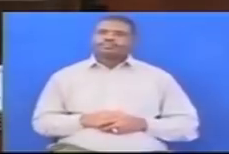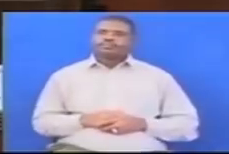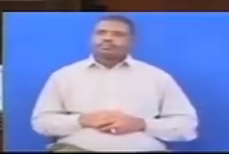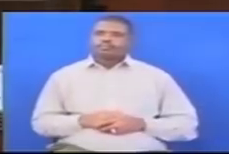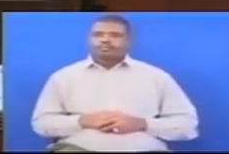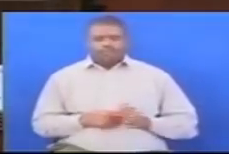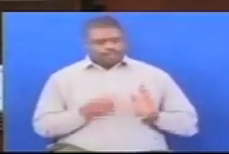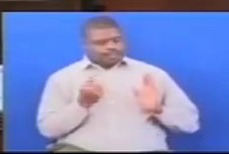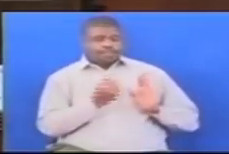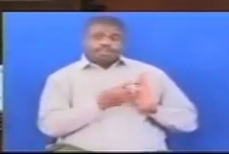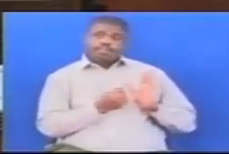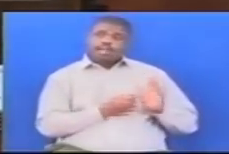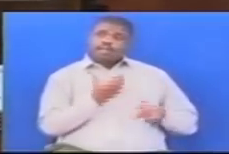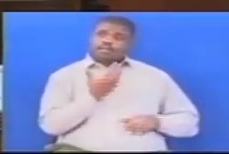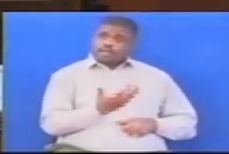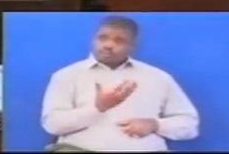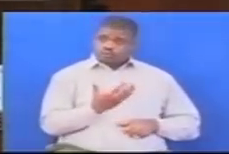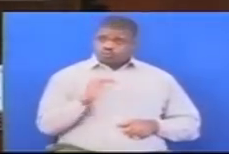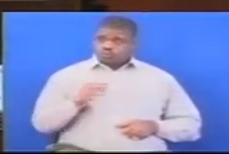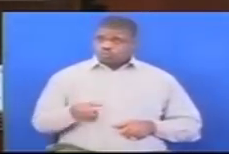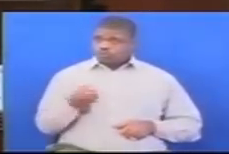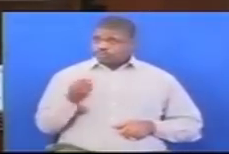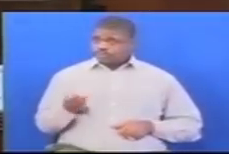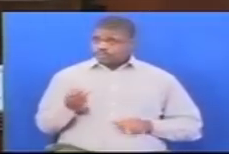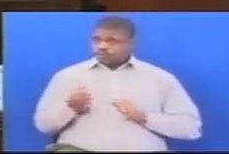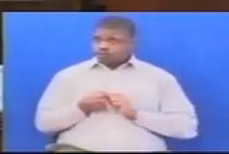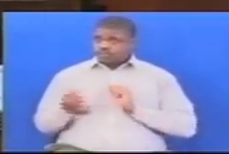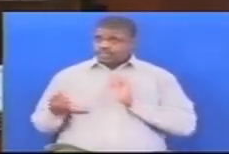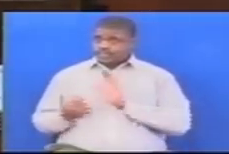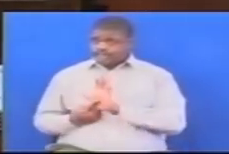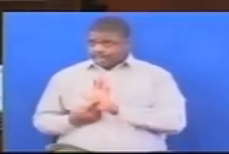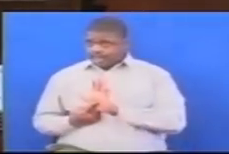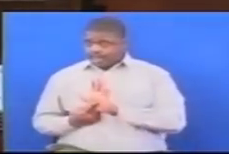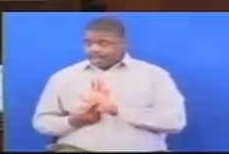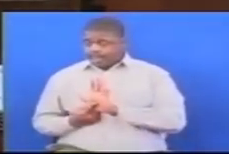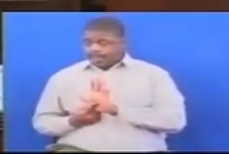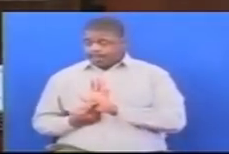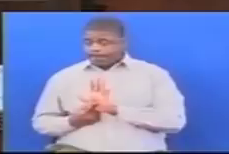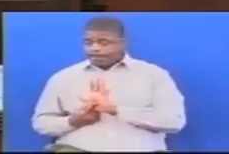Tarehe 5 mwezi wa pili 2016